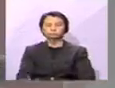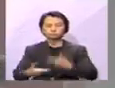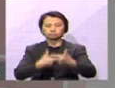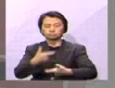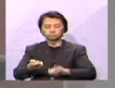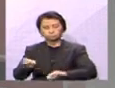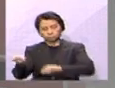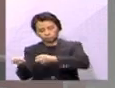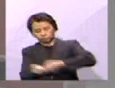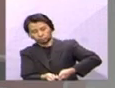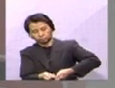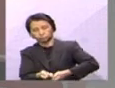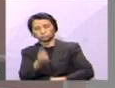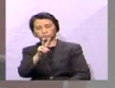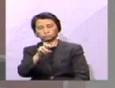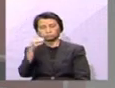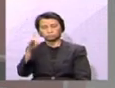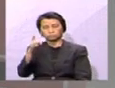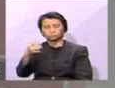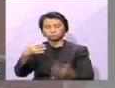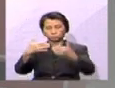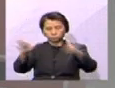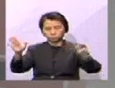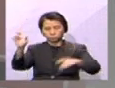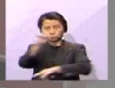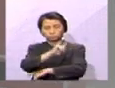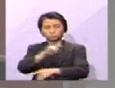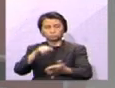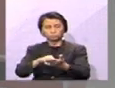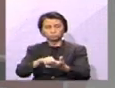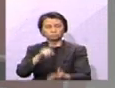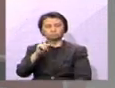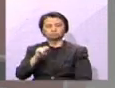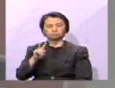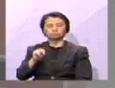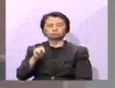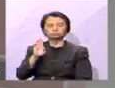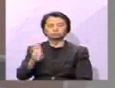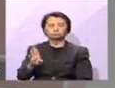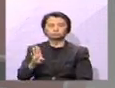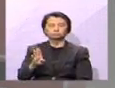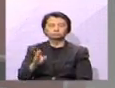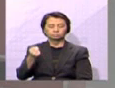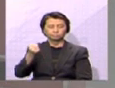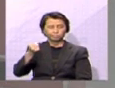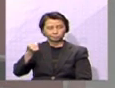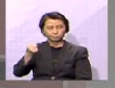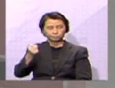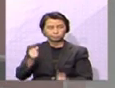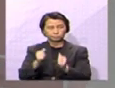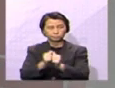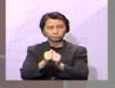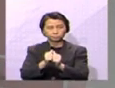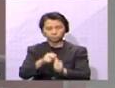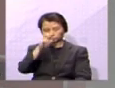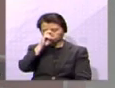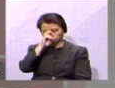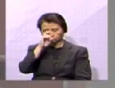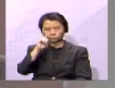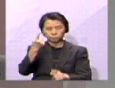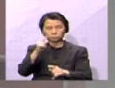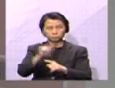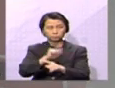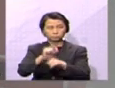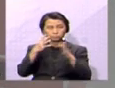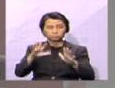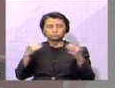hoki Malaysia 2018 yang membuka tirainya hari ini tenaga nasional berhad tnb berpegang teguh dengan prinsip hanya menggunakan